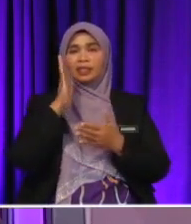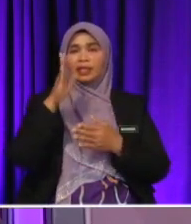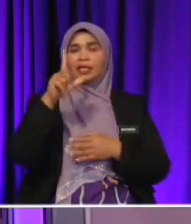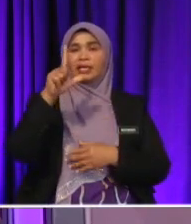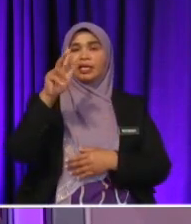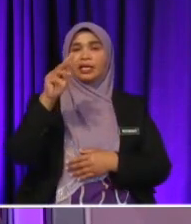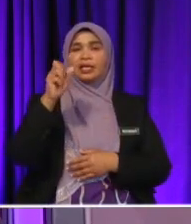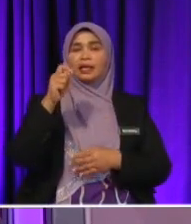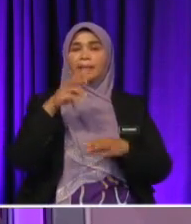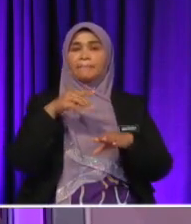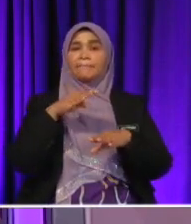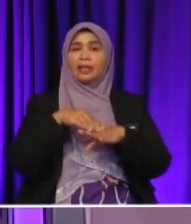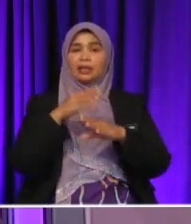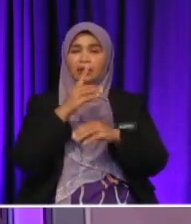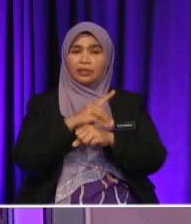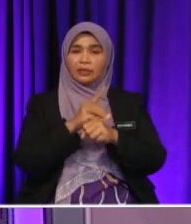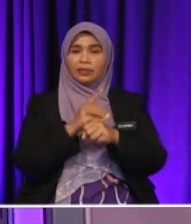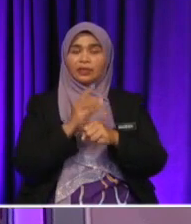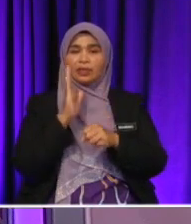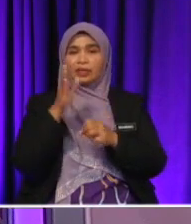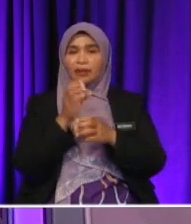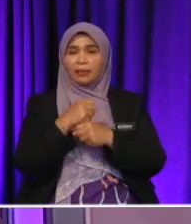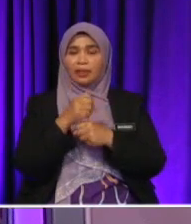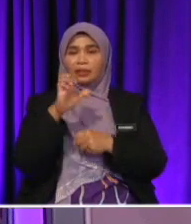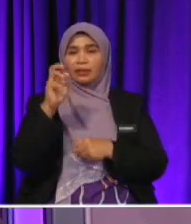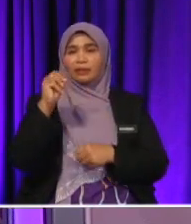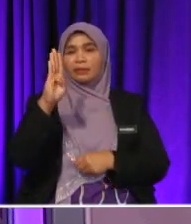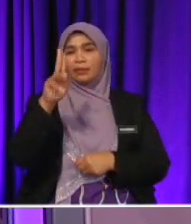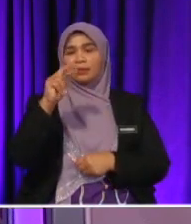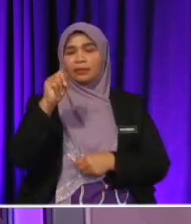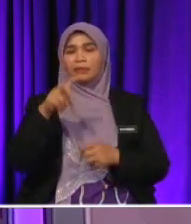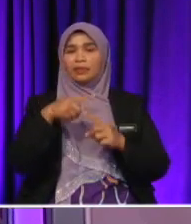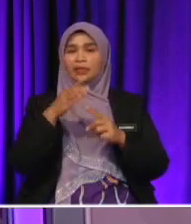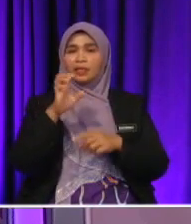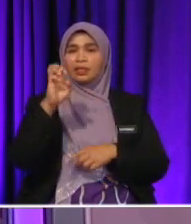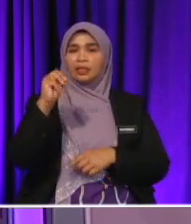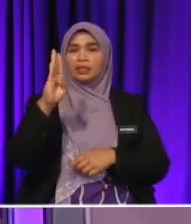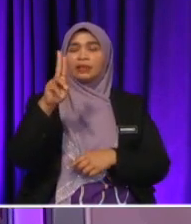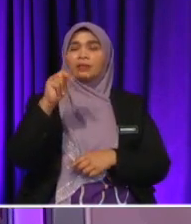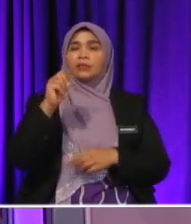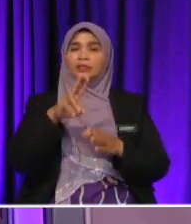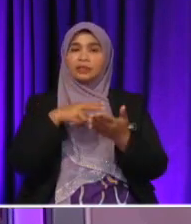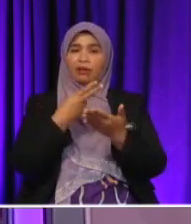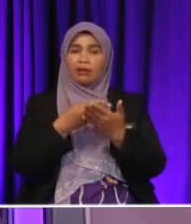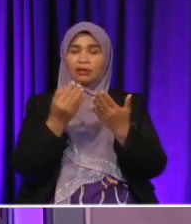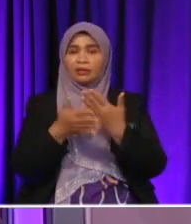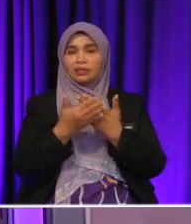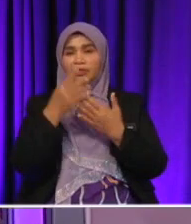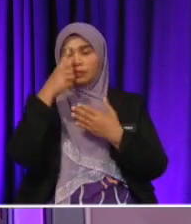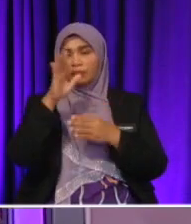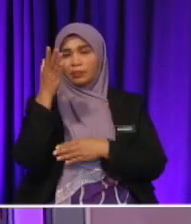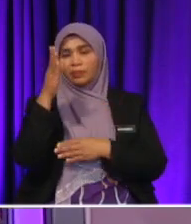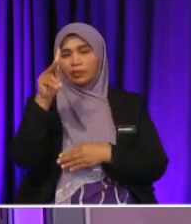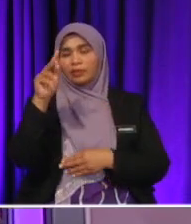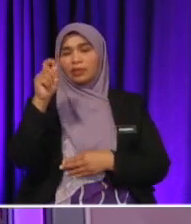pada duri-duri itu dan membentuk Ambon ah jadi bila embun jatuh senanglah untuk pokok cactus ini